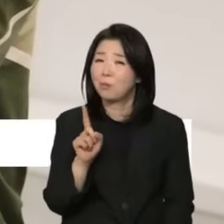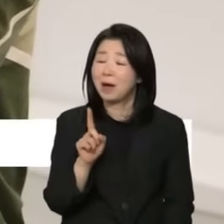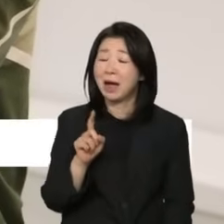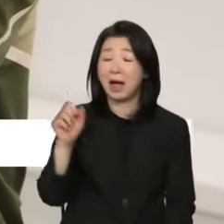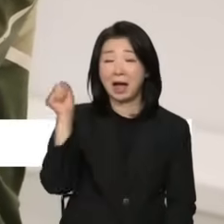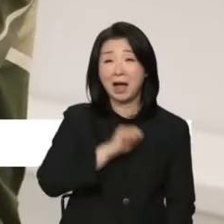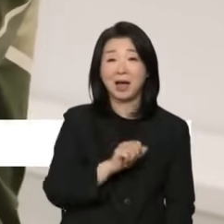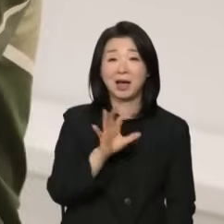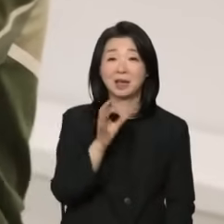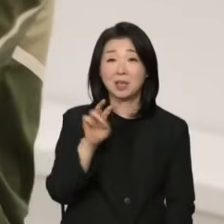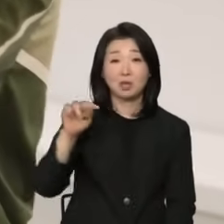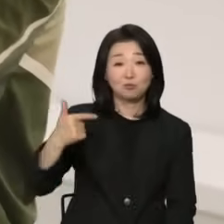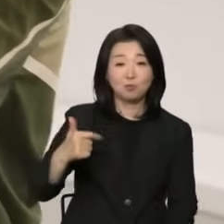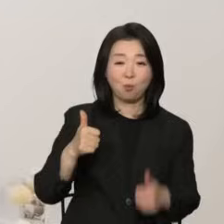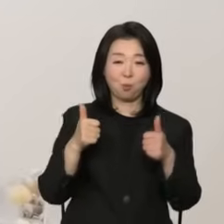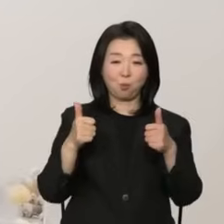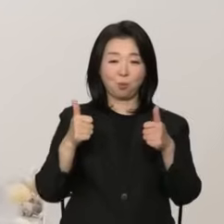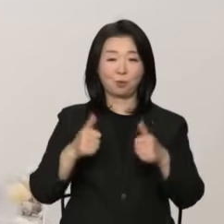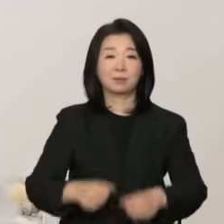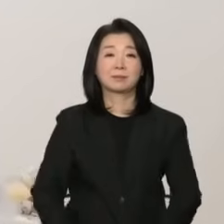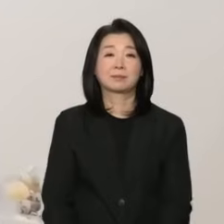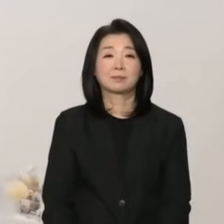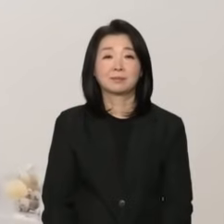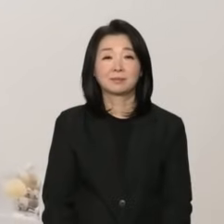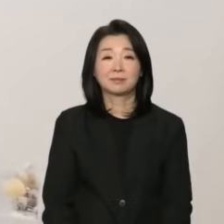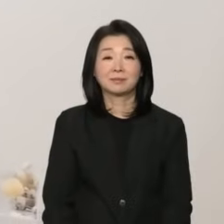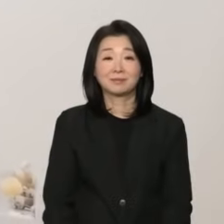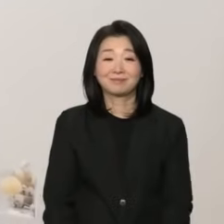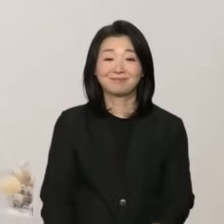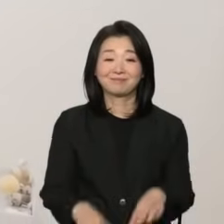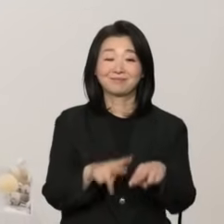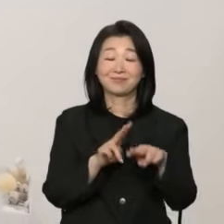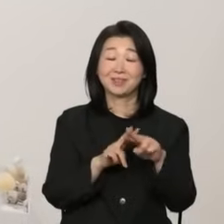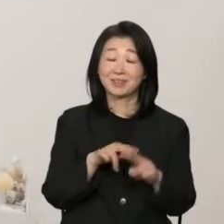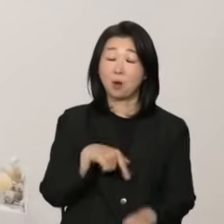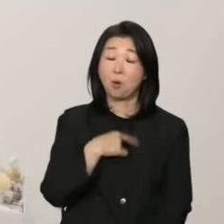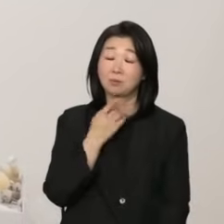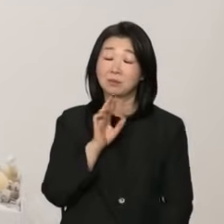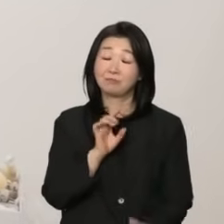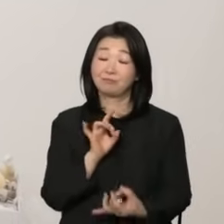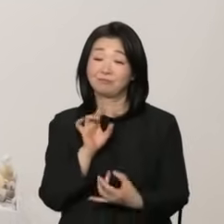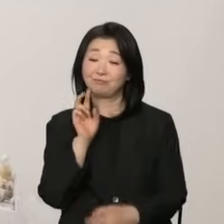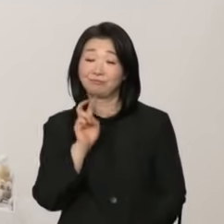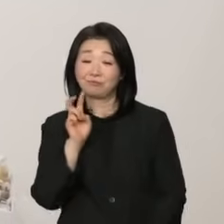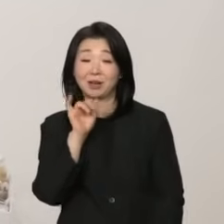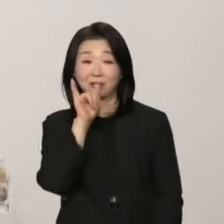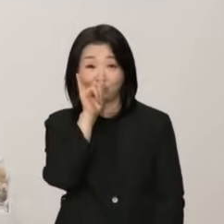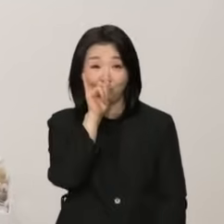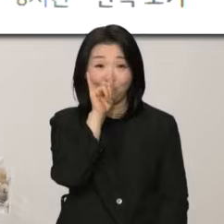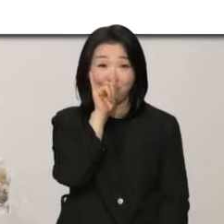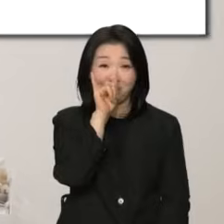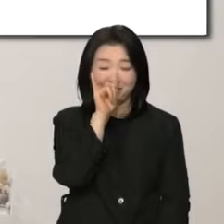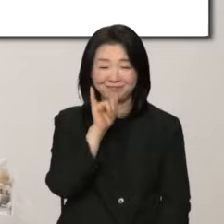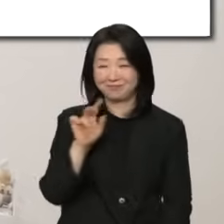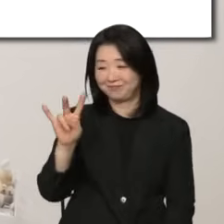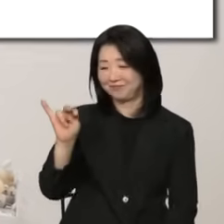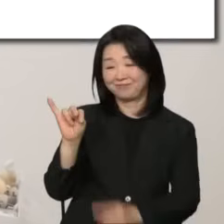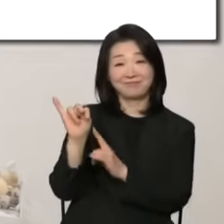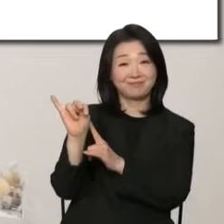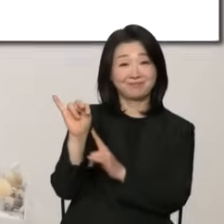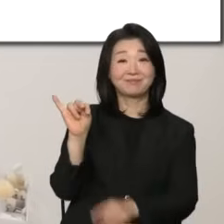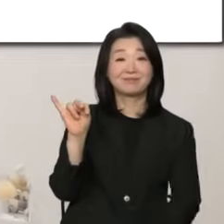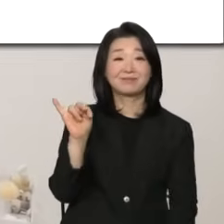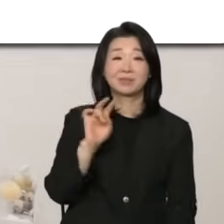Yes, sir. 아. 그리고 의자에 앉아 허밍하듯 노래를 부르기 시작했는데요. 자신의